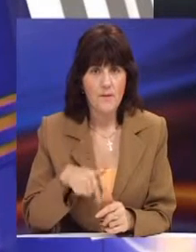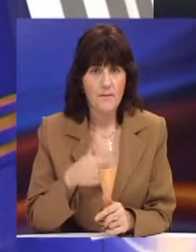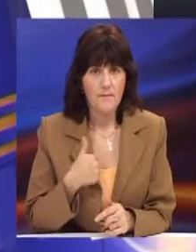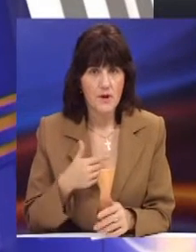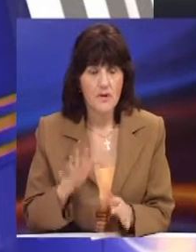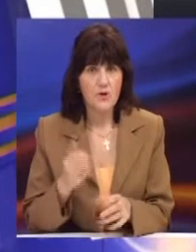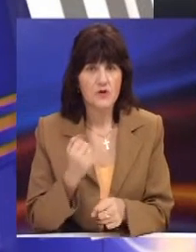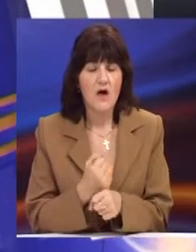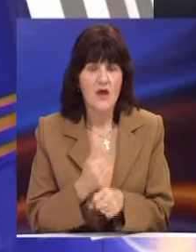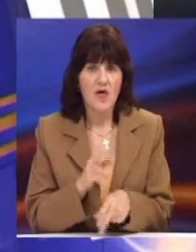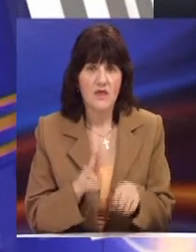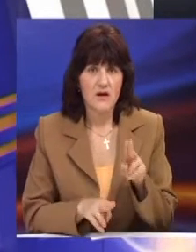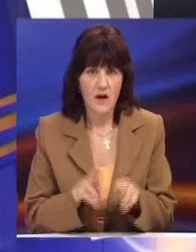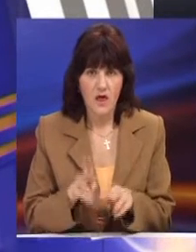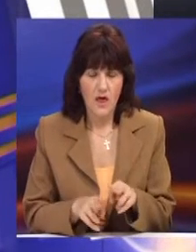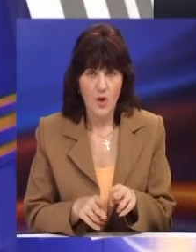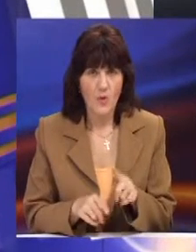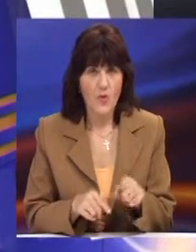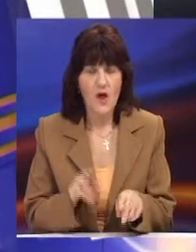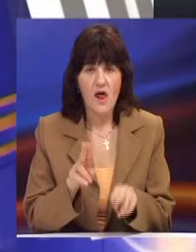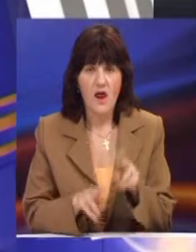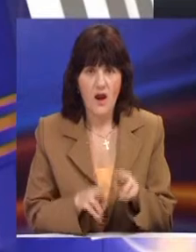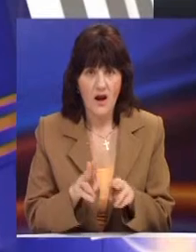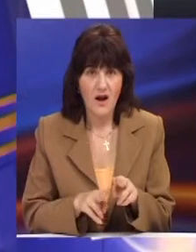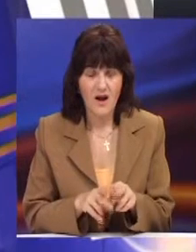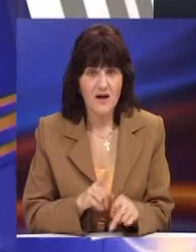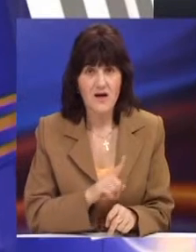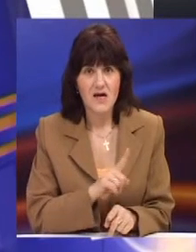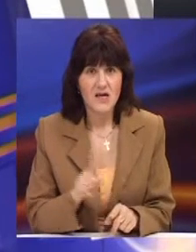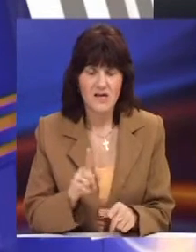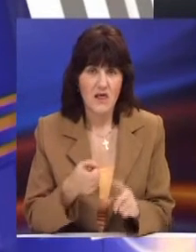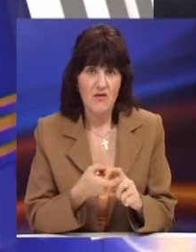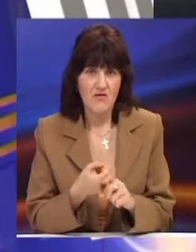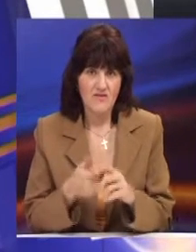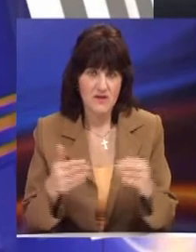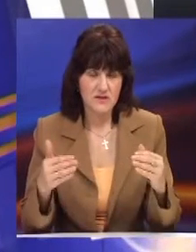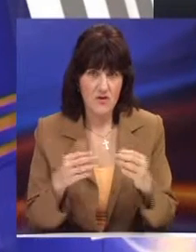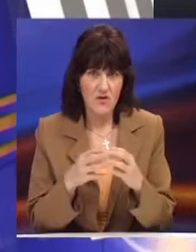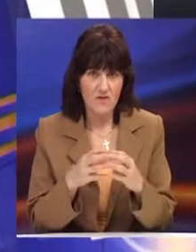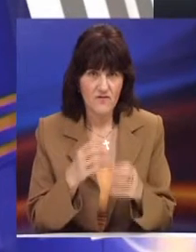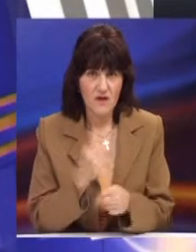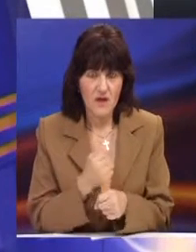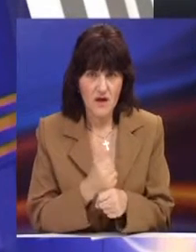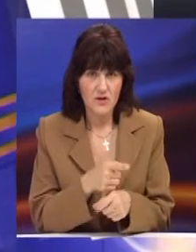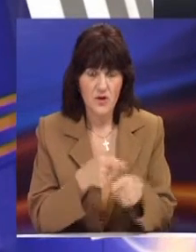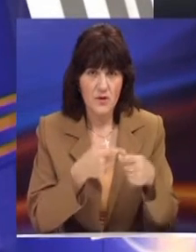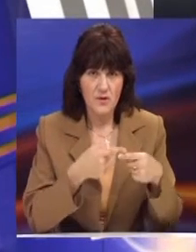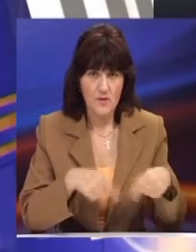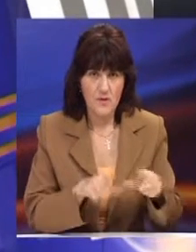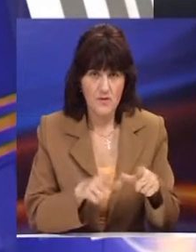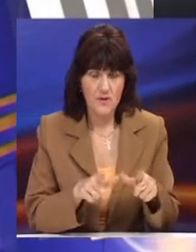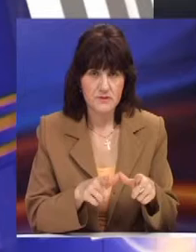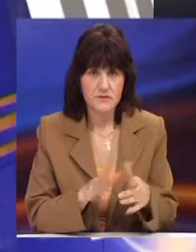da ćemo mi možda raditi negu ili neke druge stvari. Znači, nega u suštini ne potpada pod naš delokrug rada, to potpada